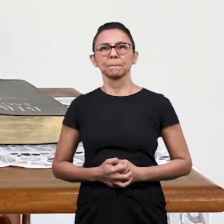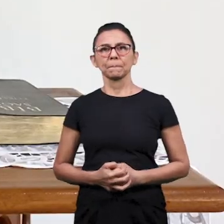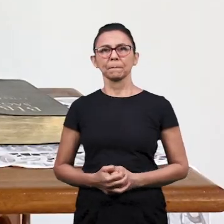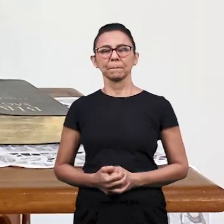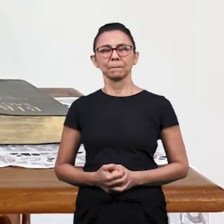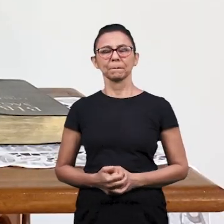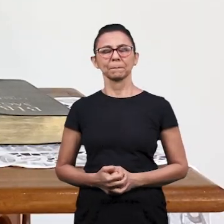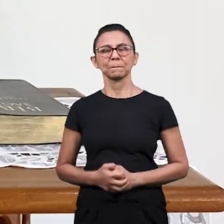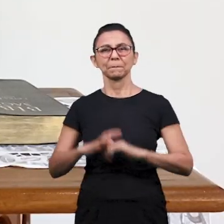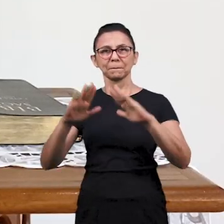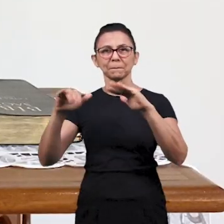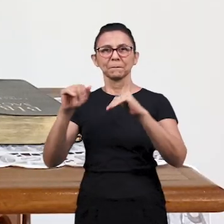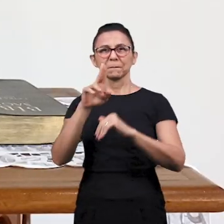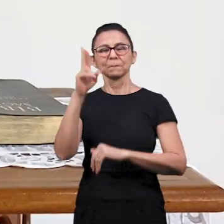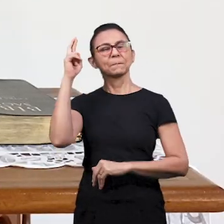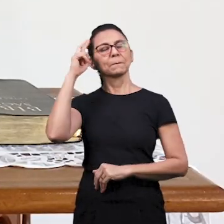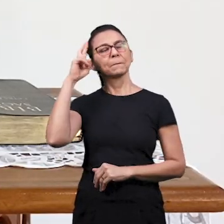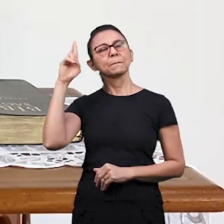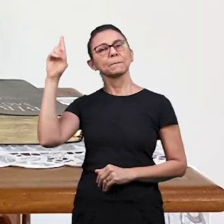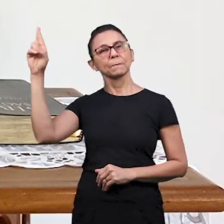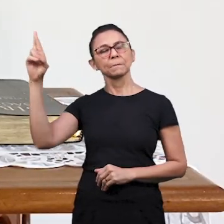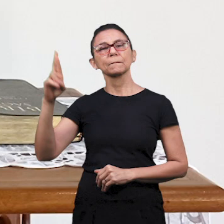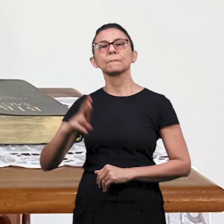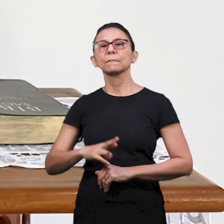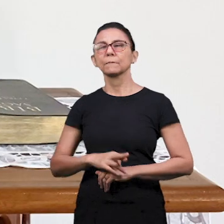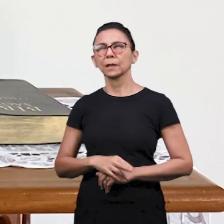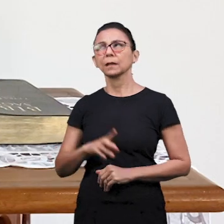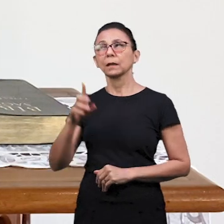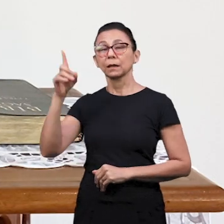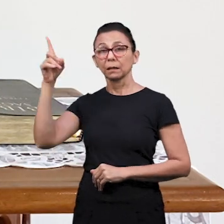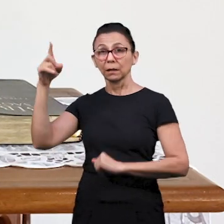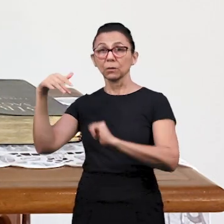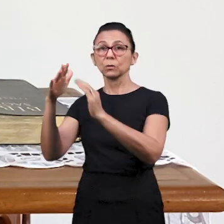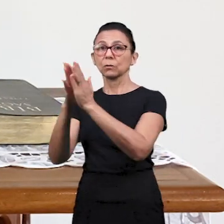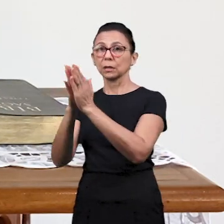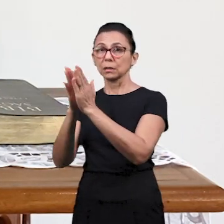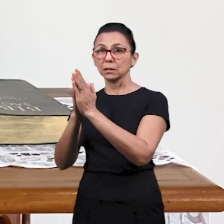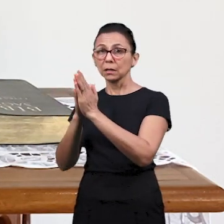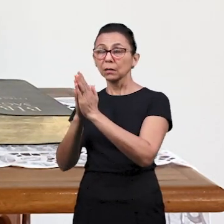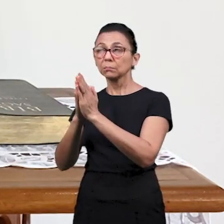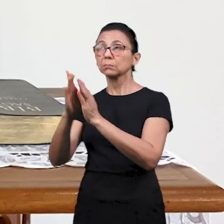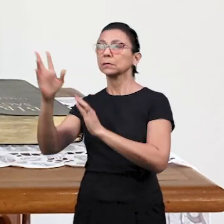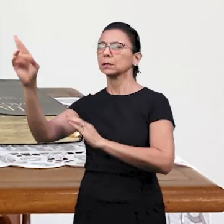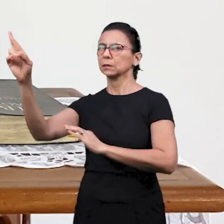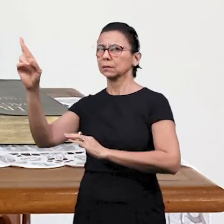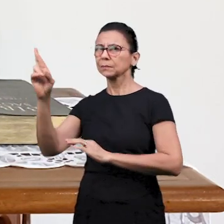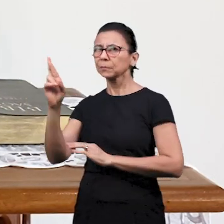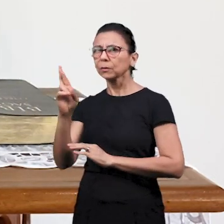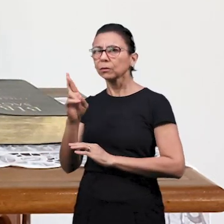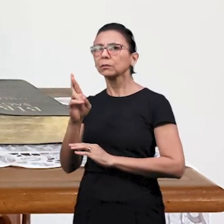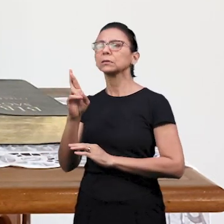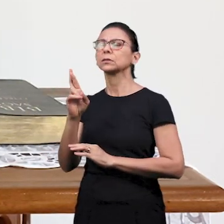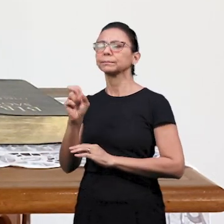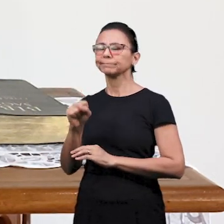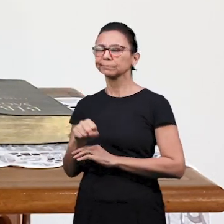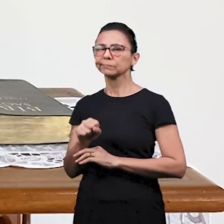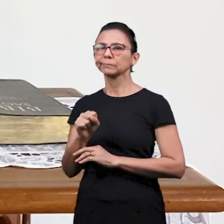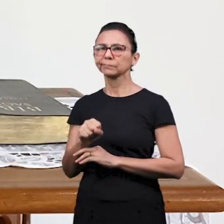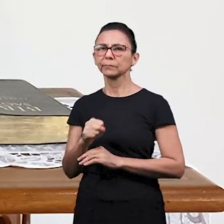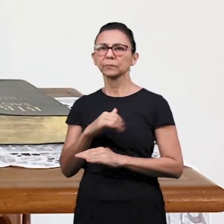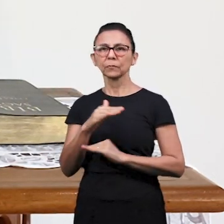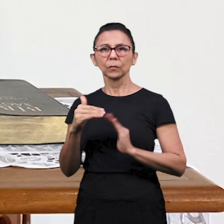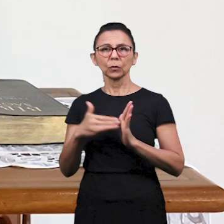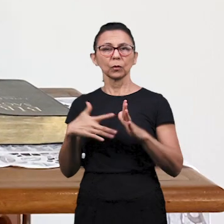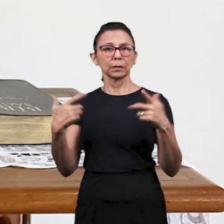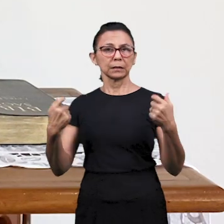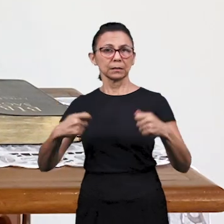Аминь. Да будет прославлено имя Господа, ибо Он слышит молитву своего народа и отвечает на